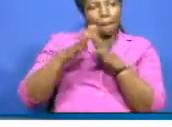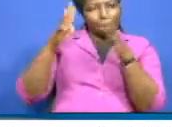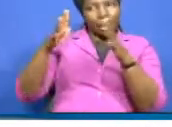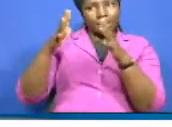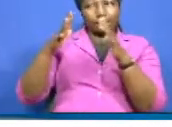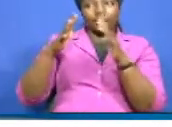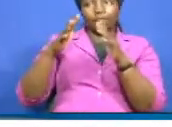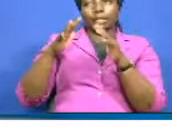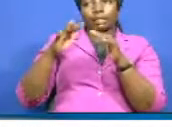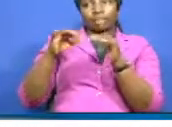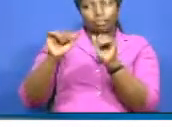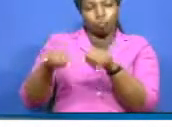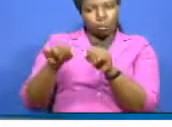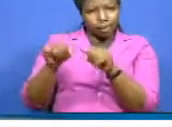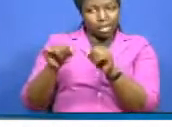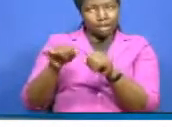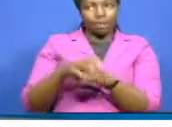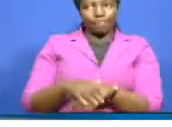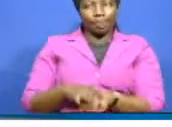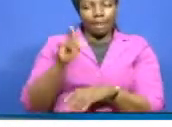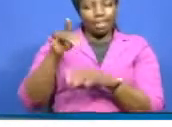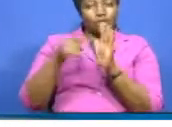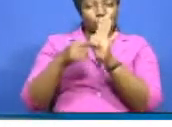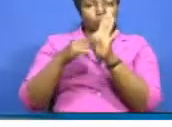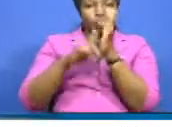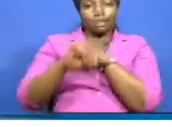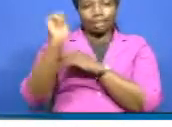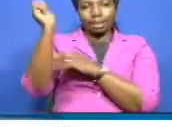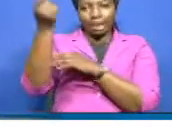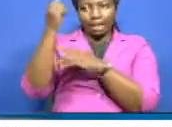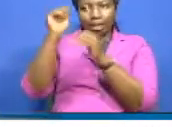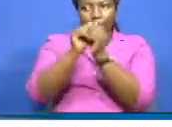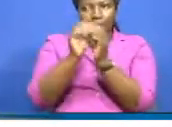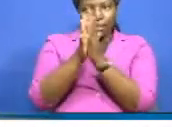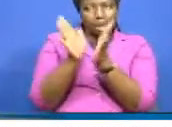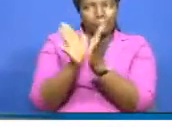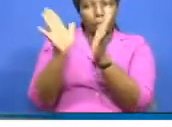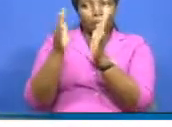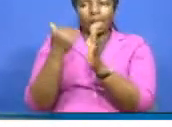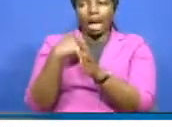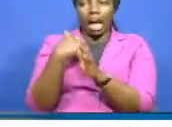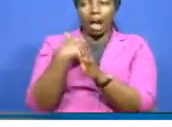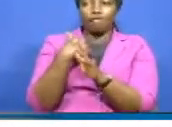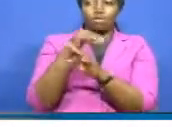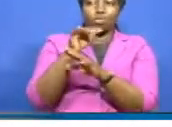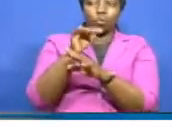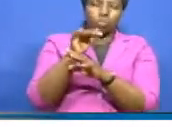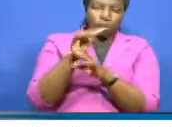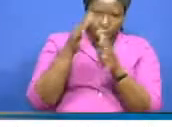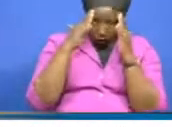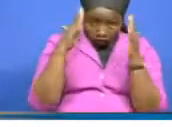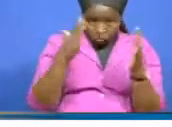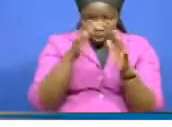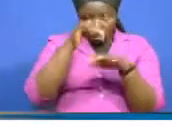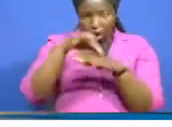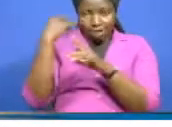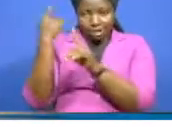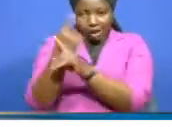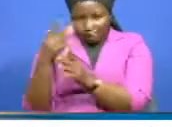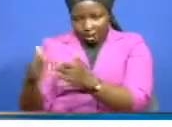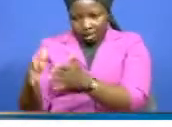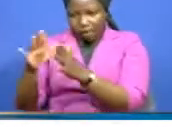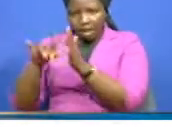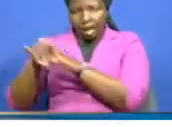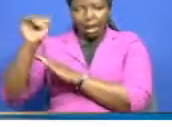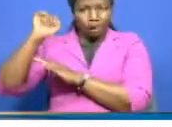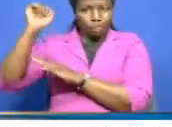itakuwa inaashiria kuwa wananchi na Kenya imechukua mlengo tofauti wa kisiasa. Ni kama tulivyoona